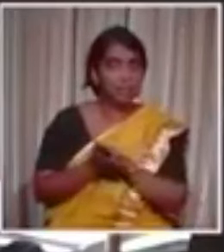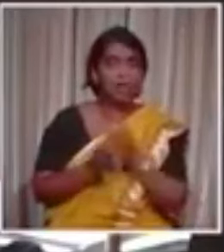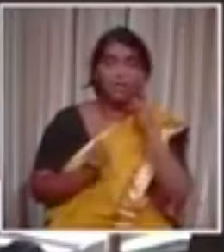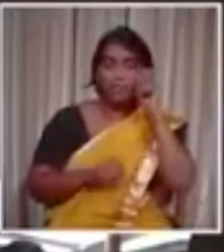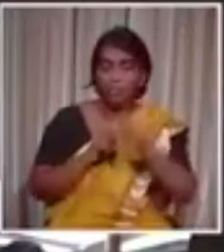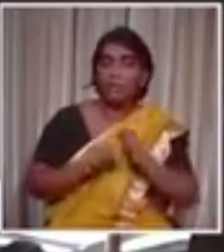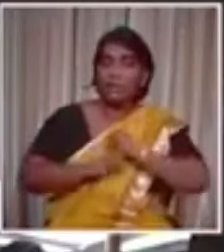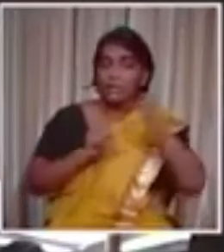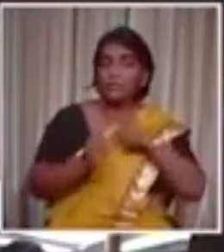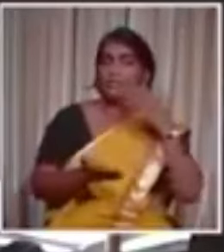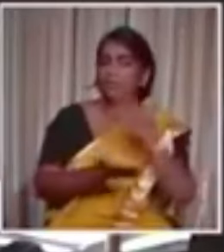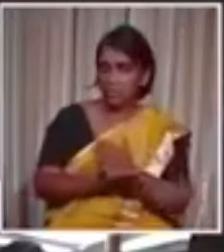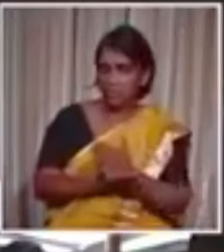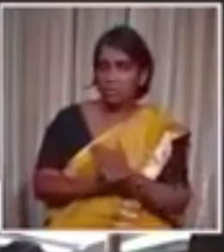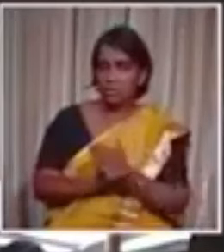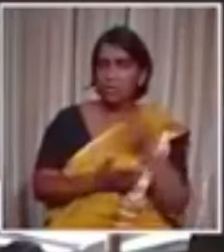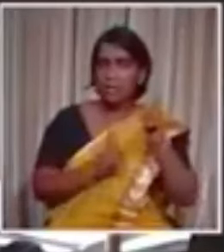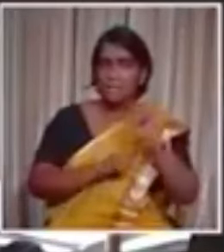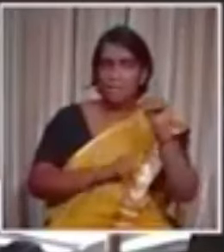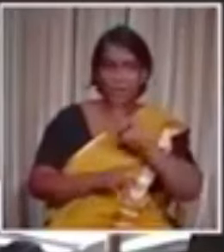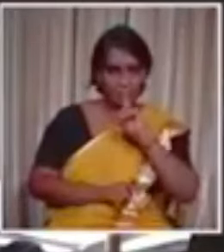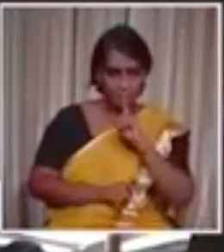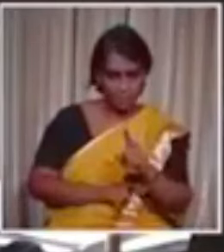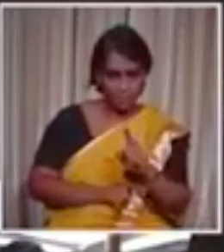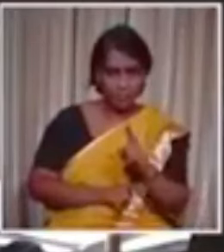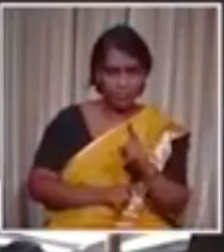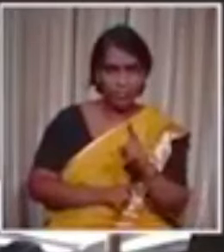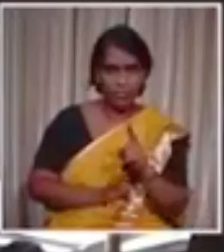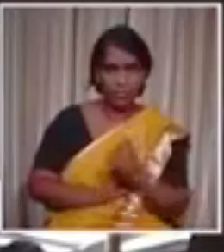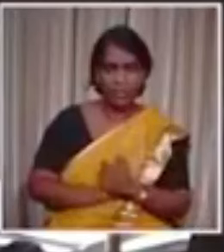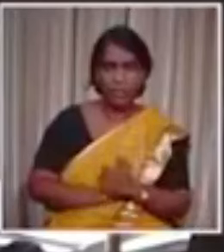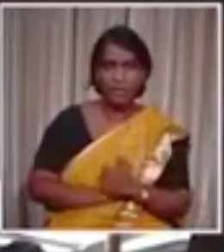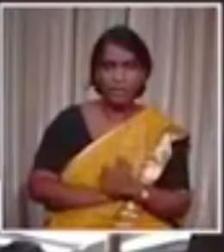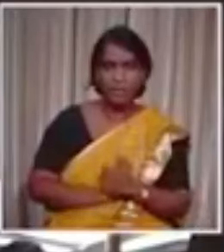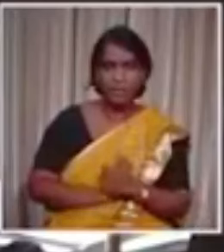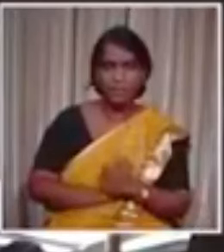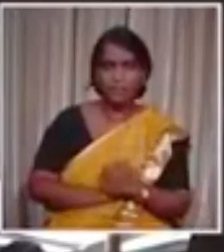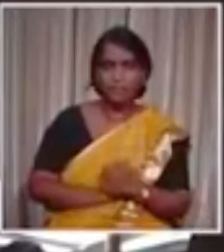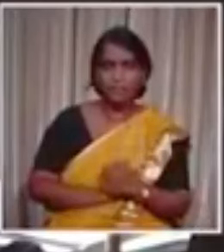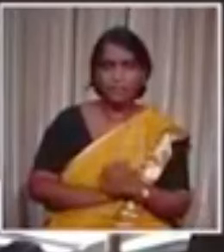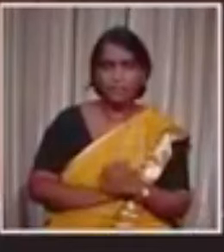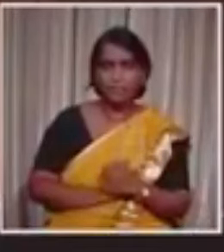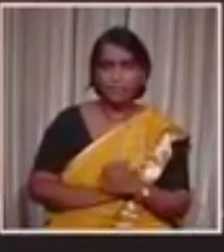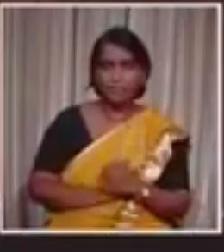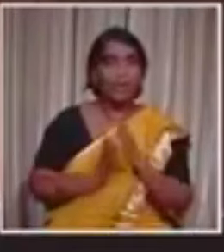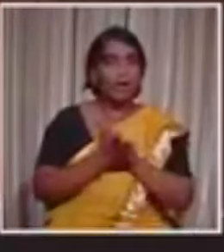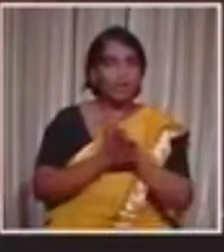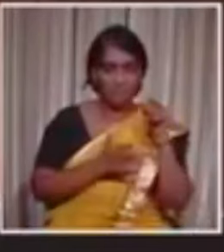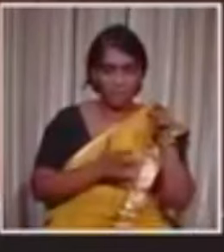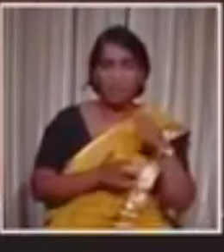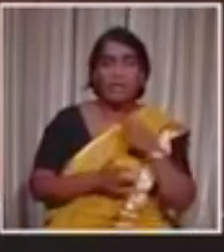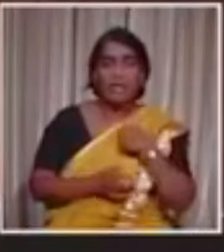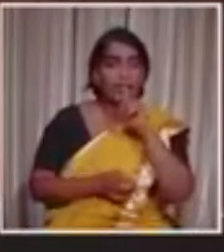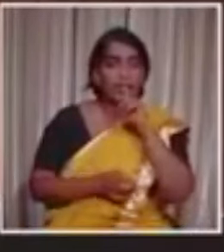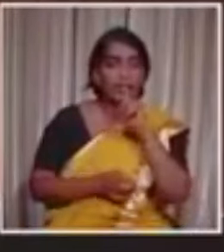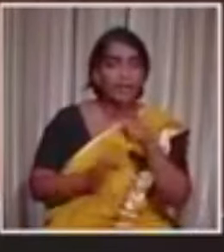ජනතාවගේ එන විරෝධය මැඩ පැවැත්වීම වෙනුවෙන් කියලා ඔබතුමා මේ පාර්ලිමේන්තුවේ කිව්වා. ඔව් පාර්ස මන්ත්‍රීතුමා, මම කිව්වේ